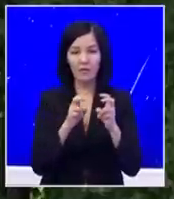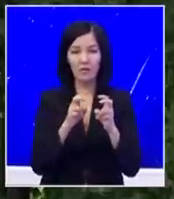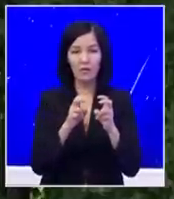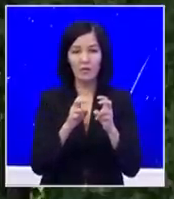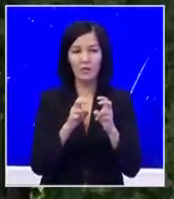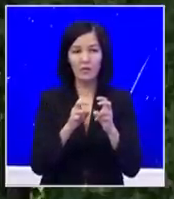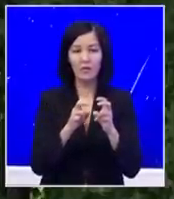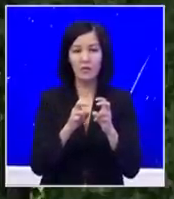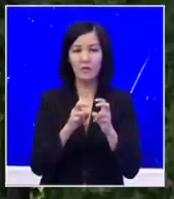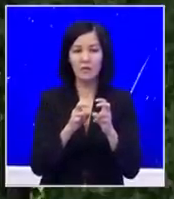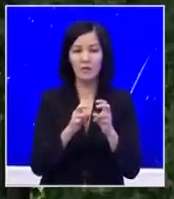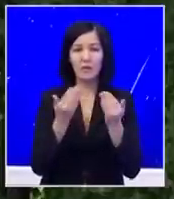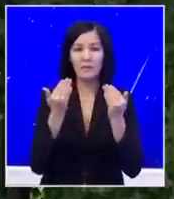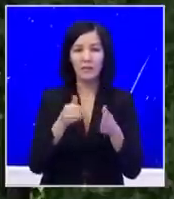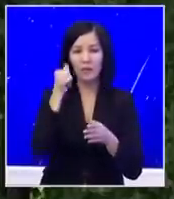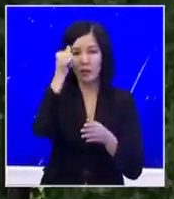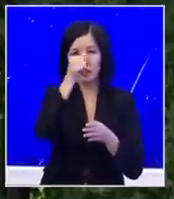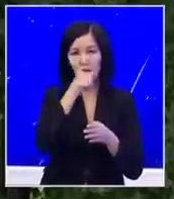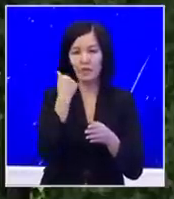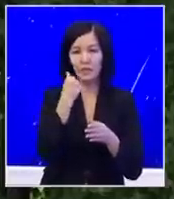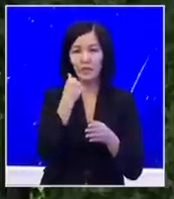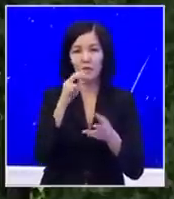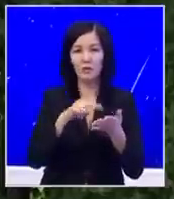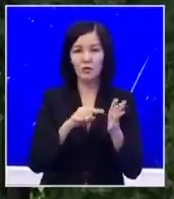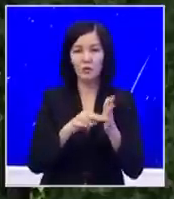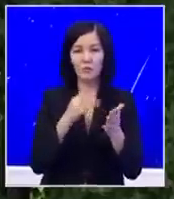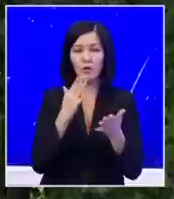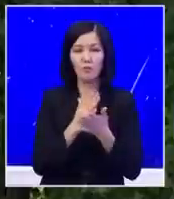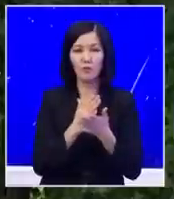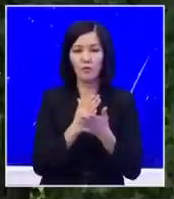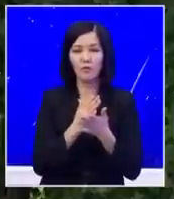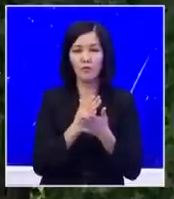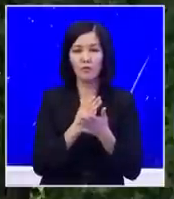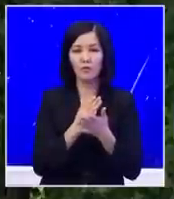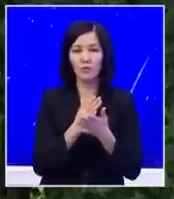өндеуге. Енді биылғы жыл біз жоспарлап отырмыз, келесі 2021 жылы